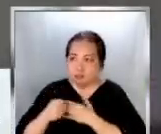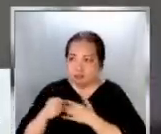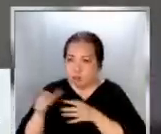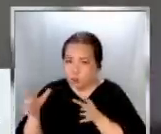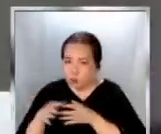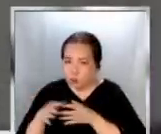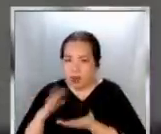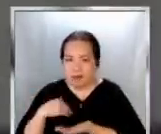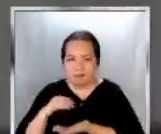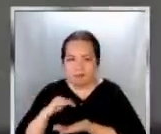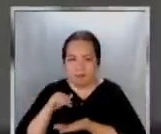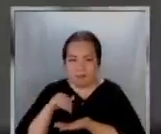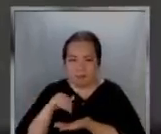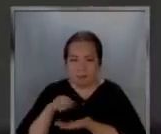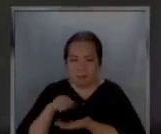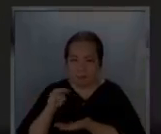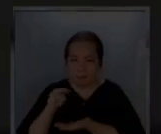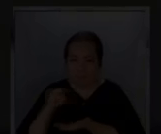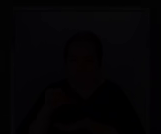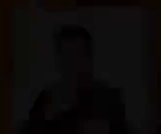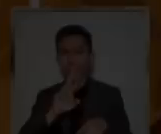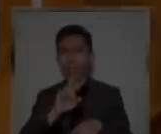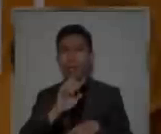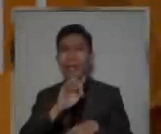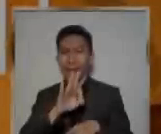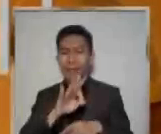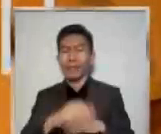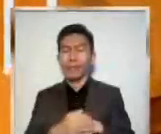Alves, Nakatutok, 24 Oras.